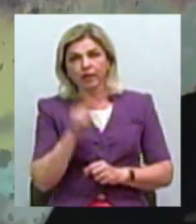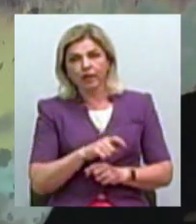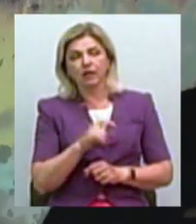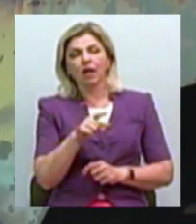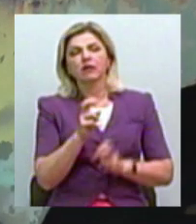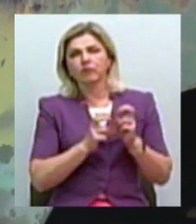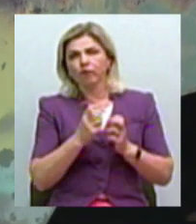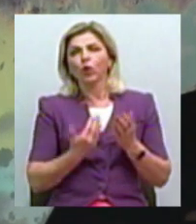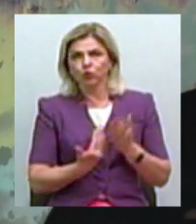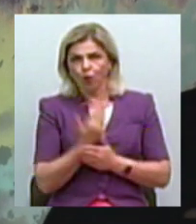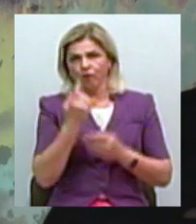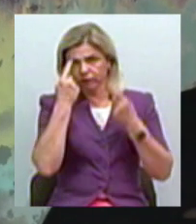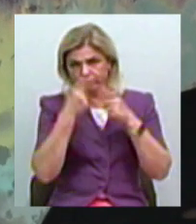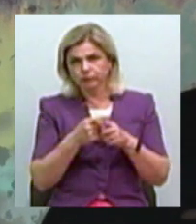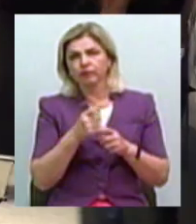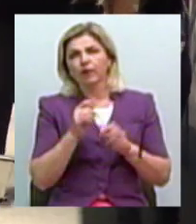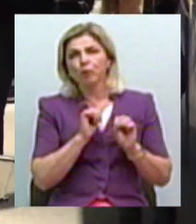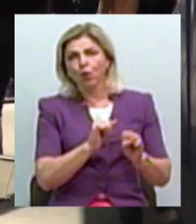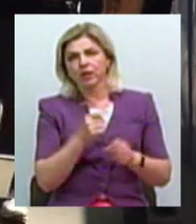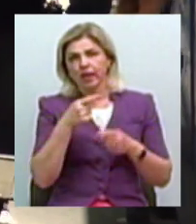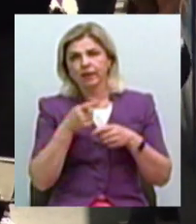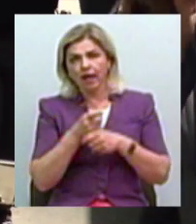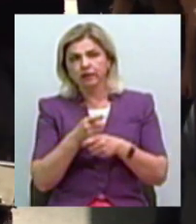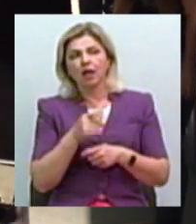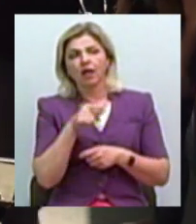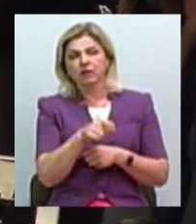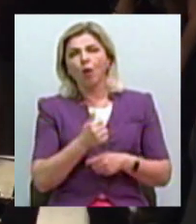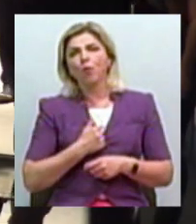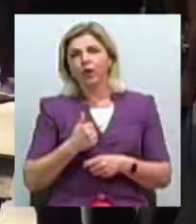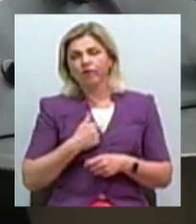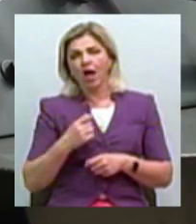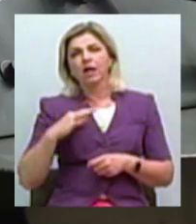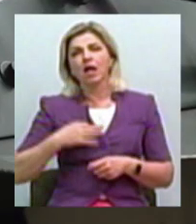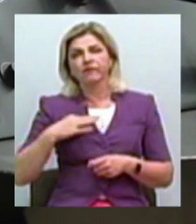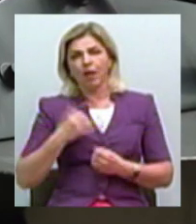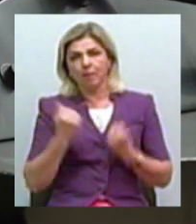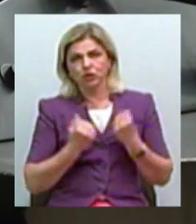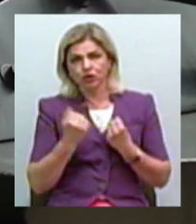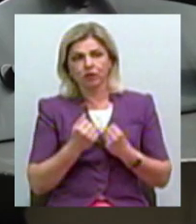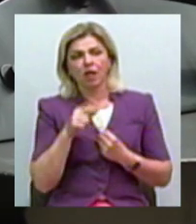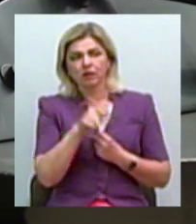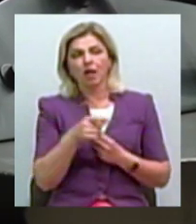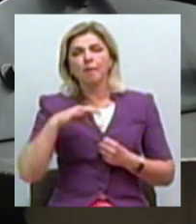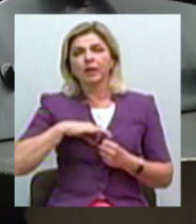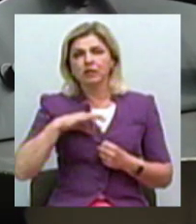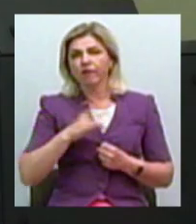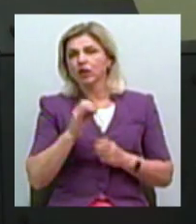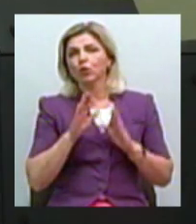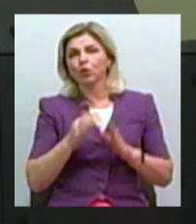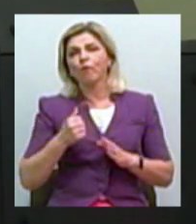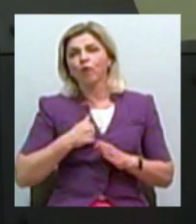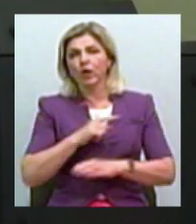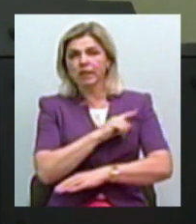розробками нових видів броньованої техніки. Серед таких – бойова розвідувальна машина «Мангуст». Її призначено не лише для Збройних сил, а й